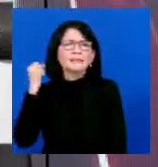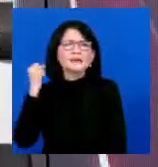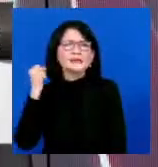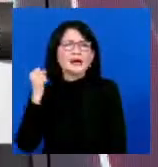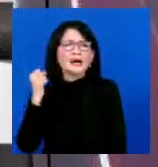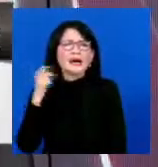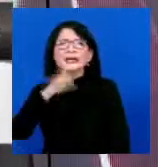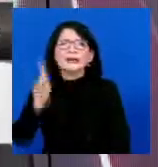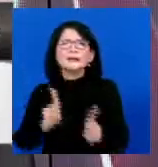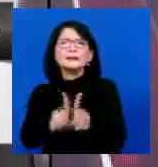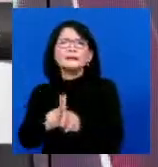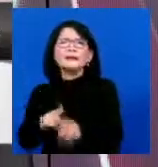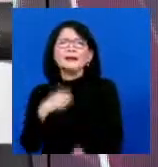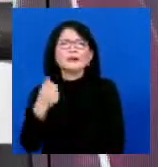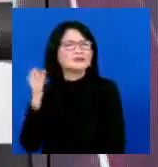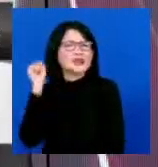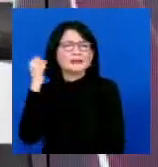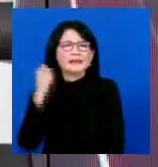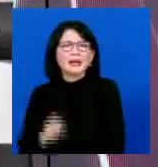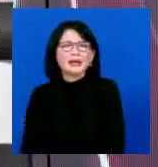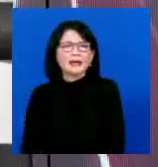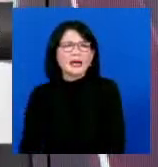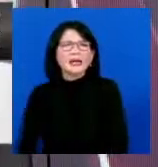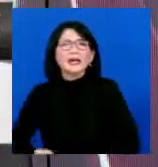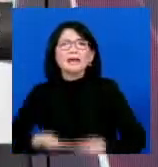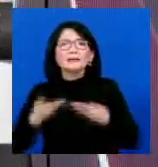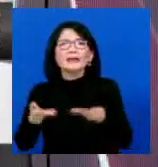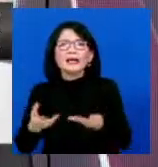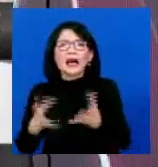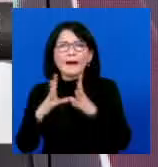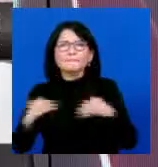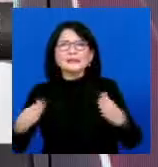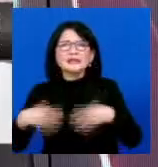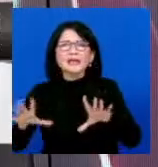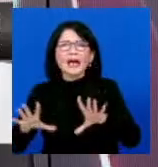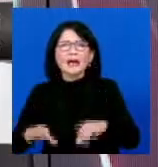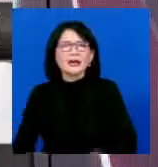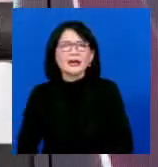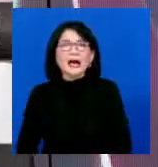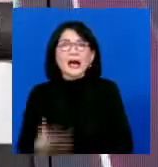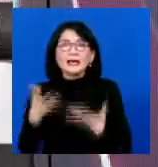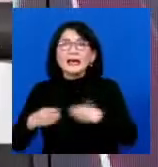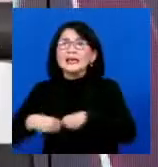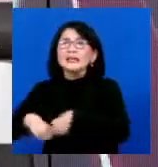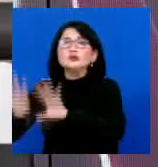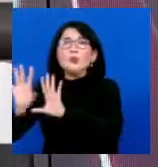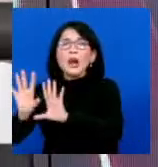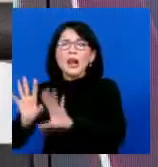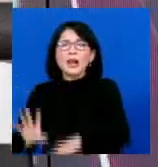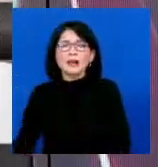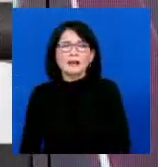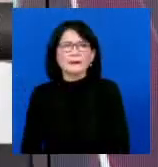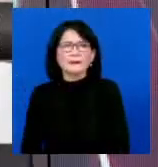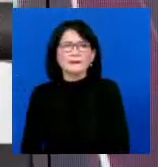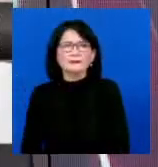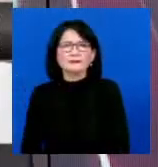pendamping yang baik sehingga diberikan habis itu selesai dijual kadang-kadang tapi tidak bisa dimanfaatkan dalam rangka meningkatkan ekonomi